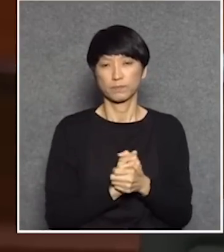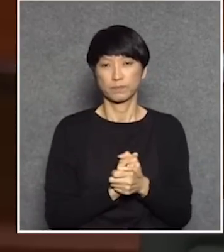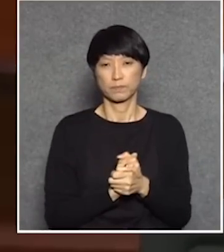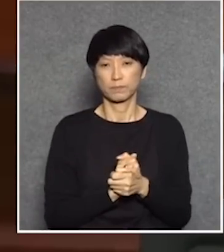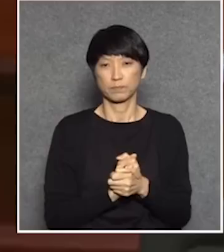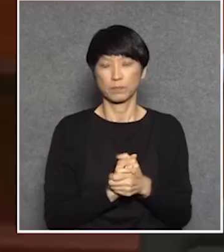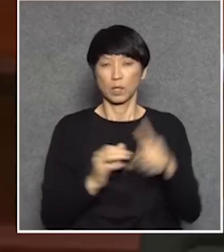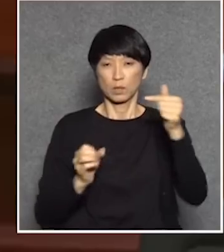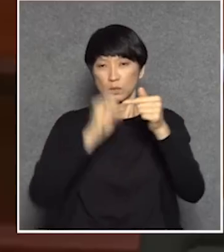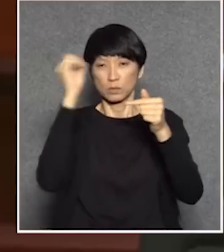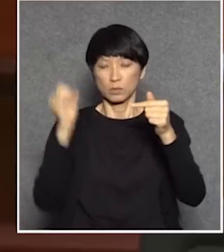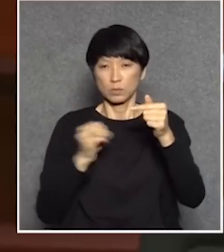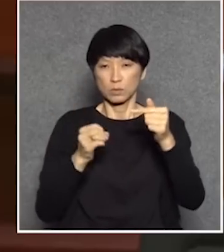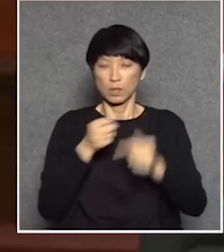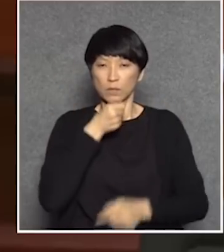成受訪者，